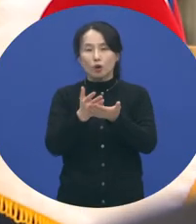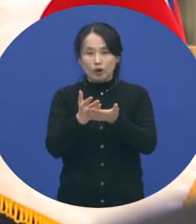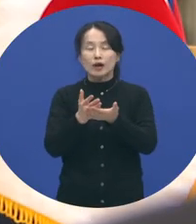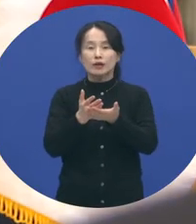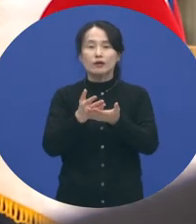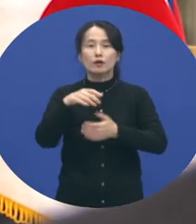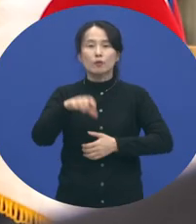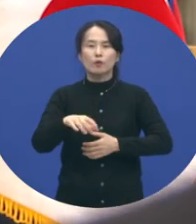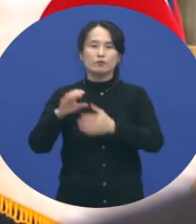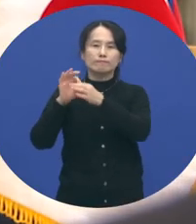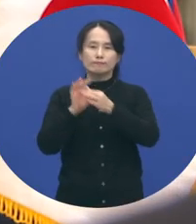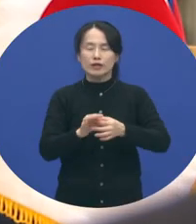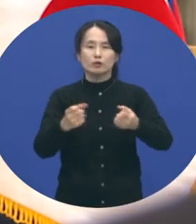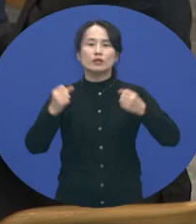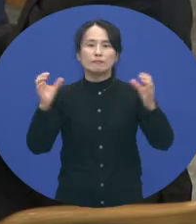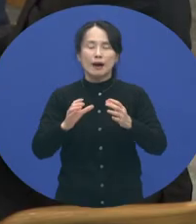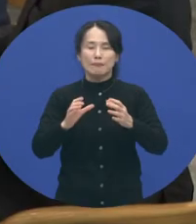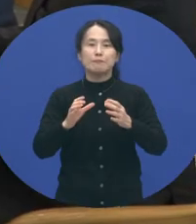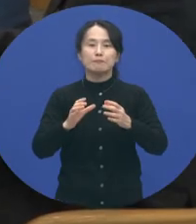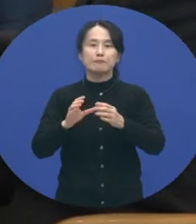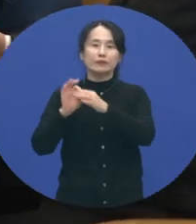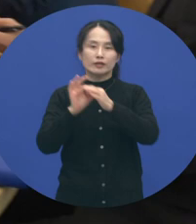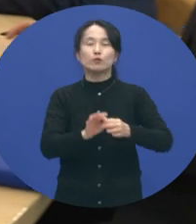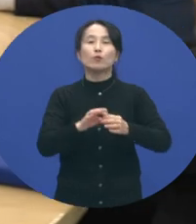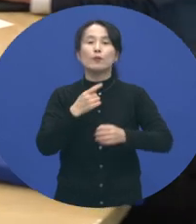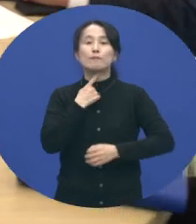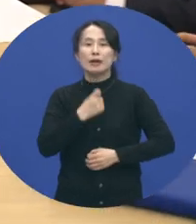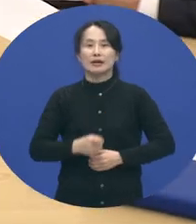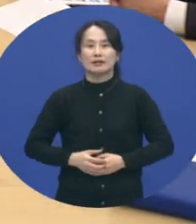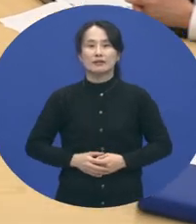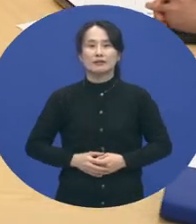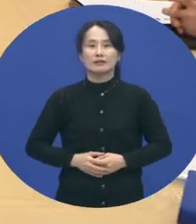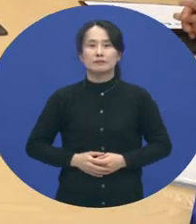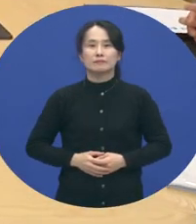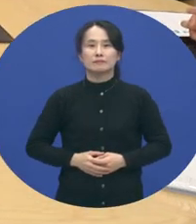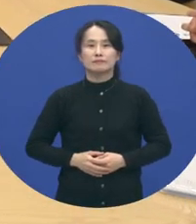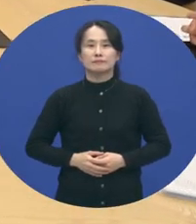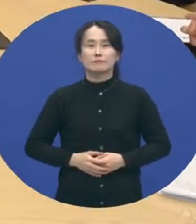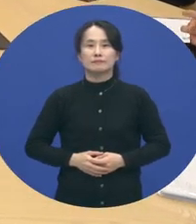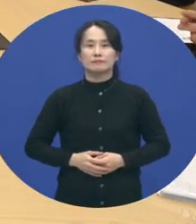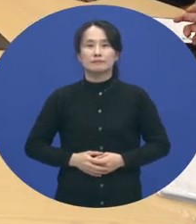경제, 문화예술 등 다양한 분야에서 지속적인 협력 사업을 추진해오고 있습니다.